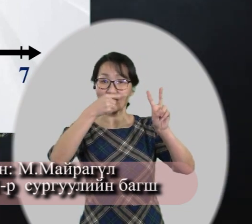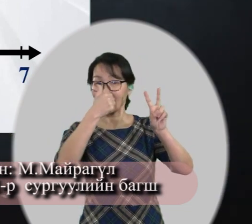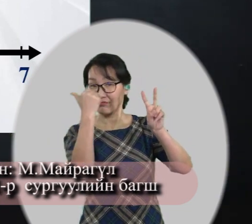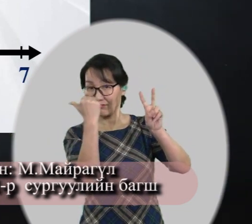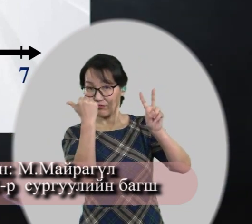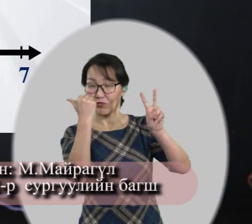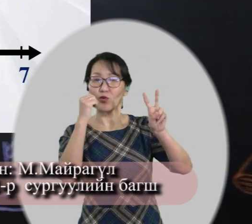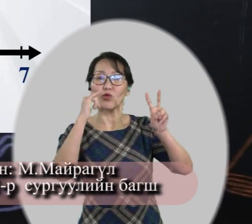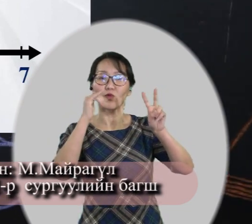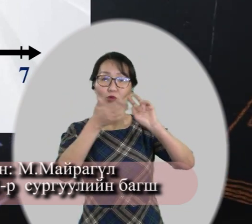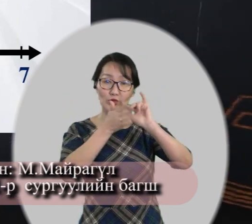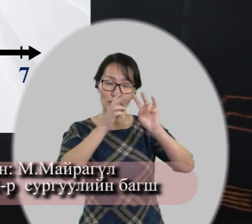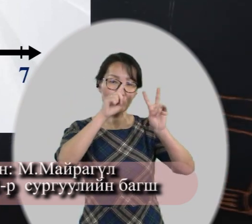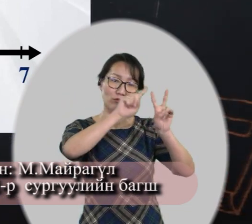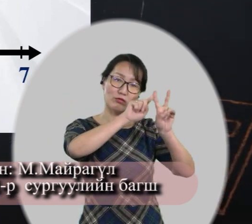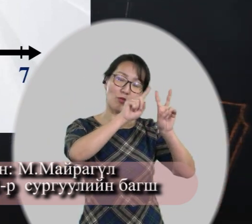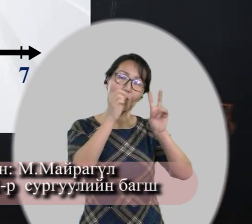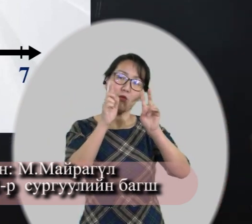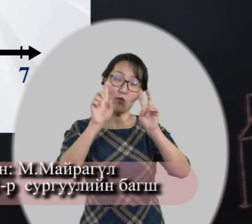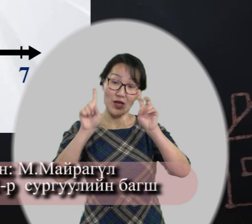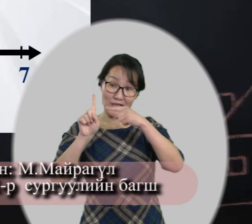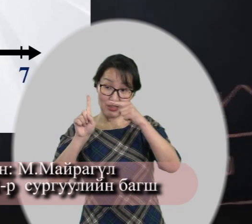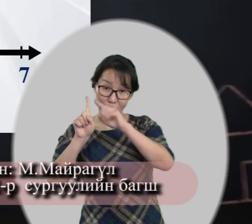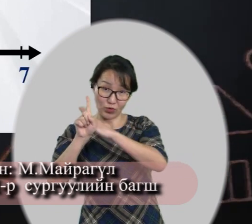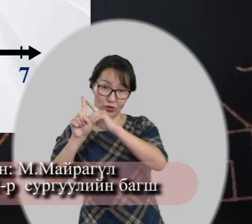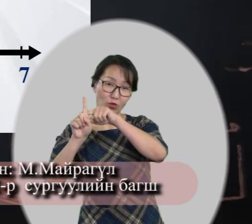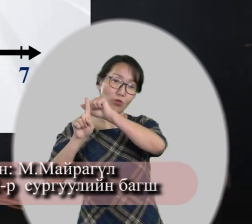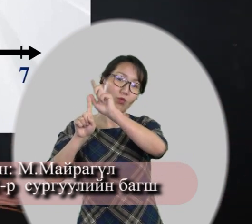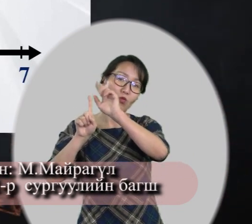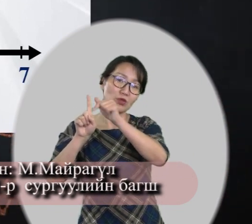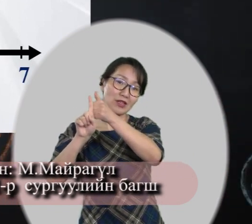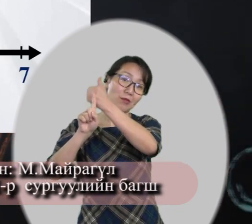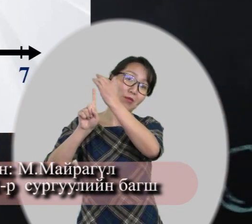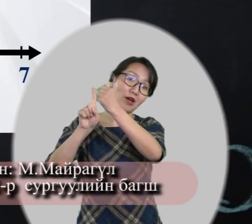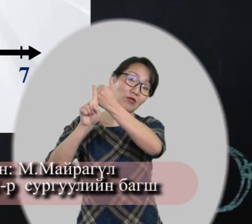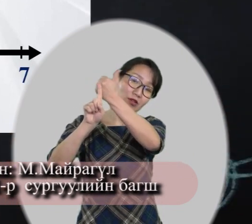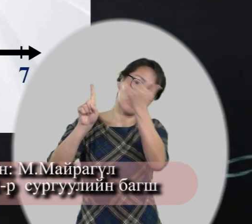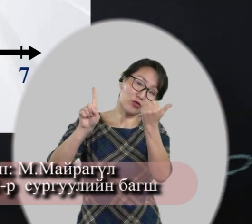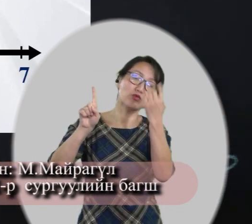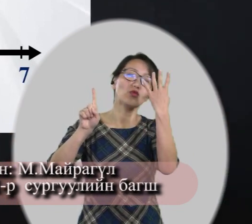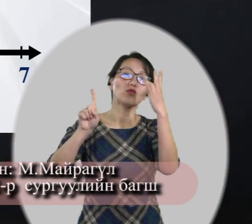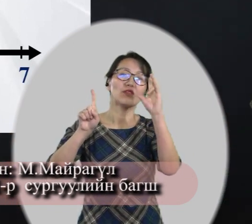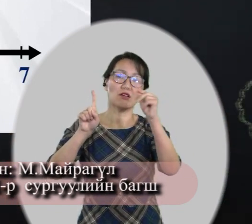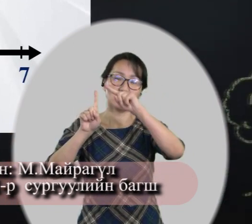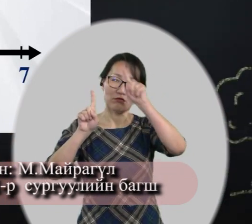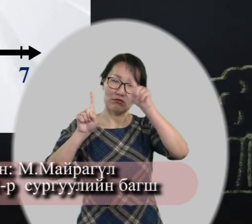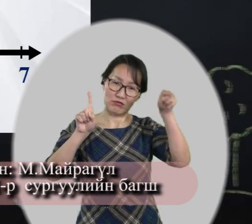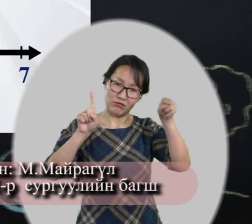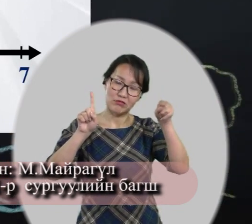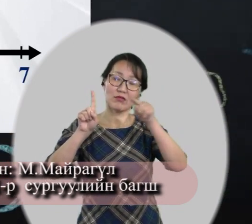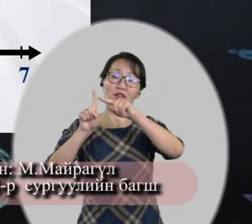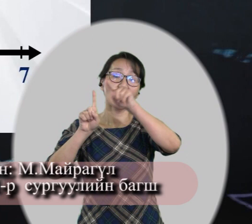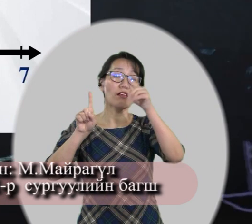2-ден бастап бастапқы нүктені белгіледік. Солға қарай 3 бірлік жүріп, алу